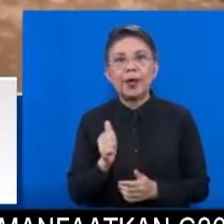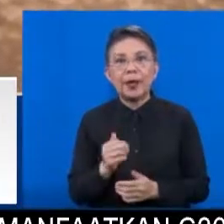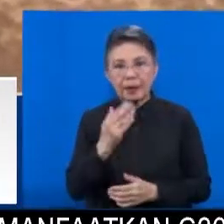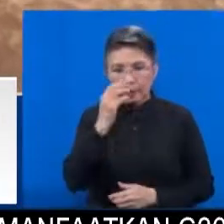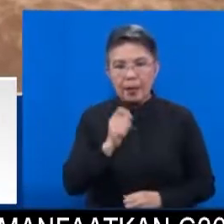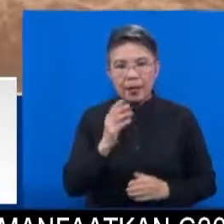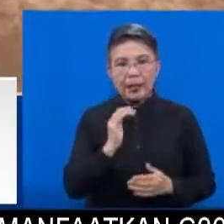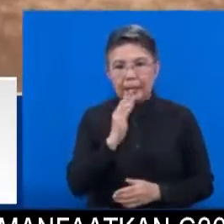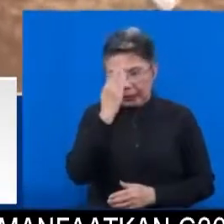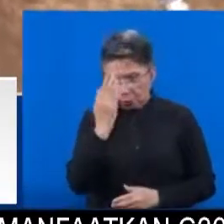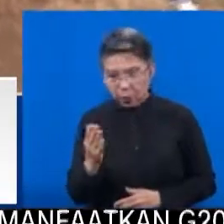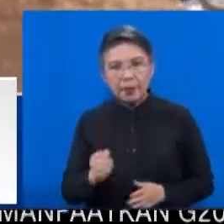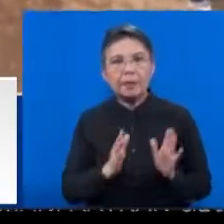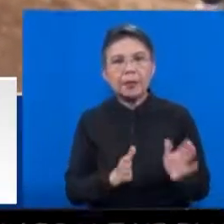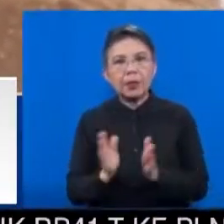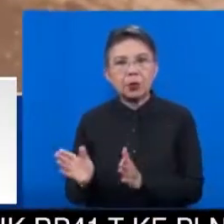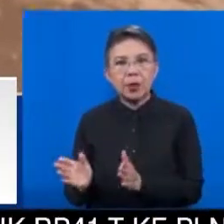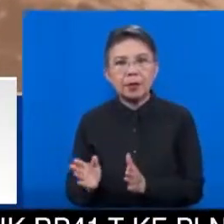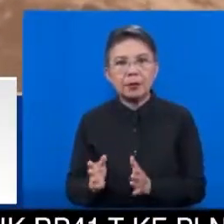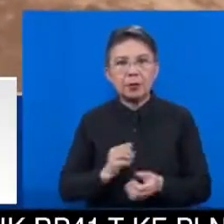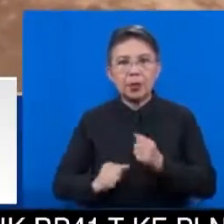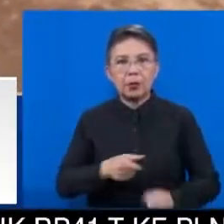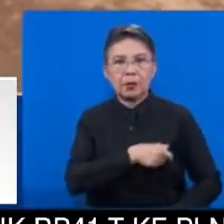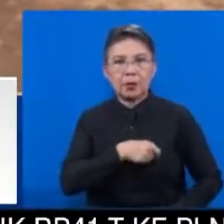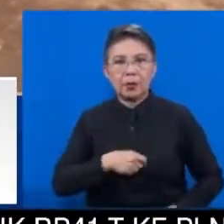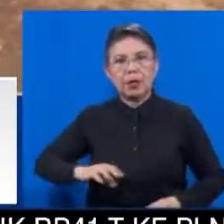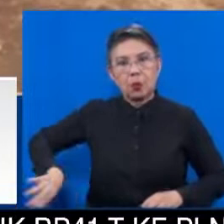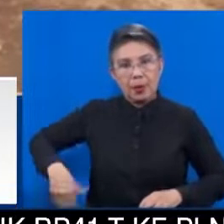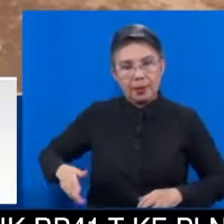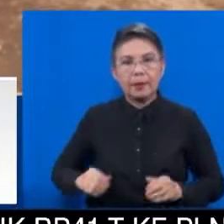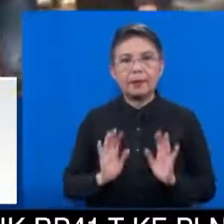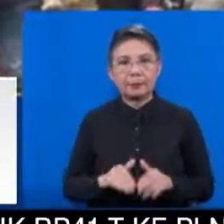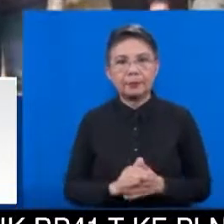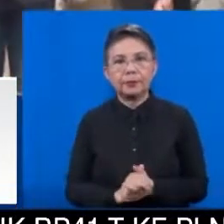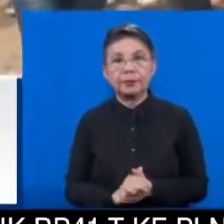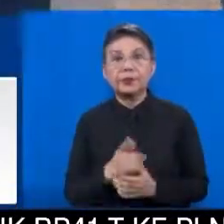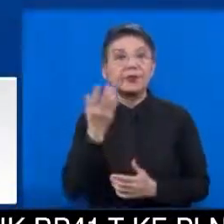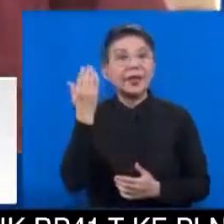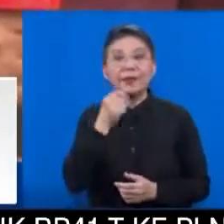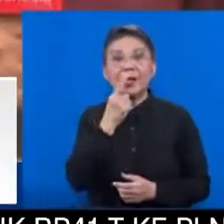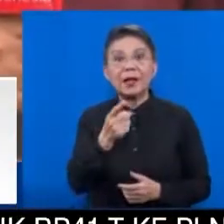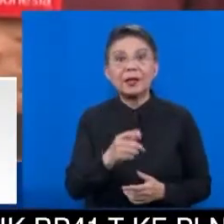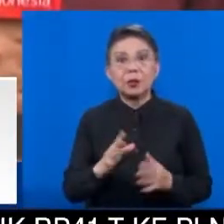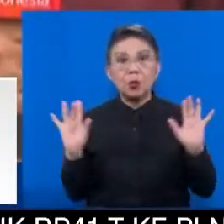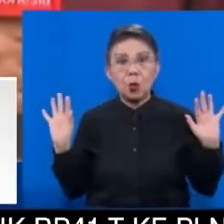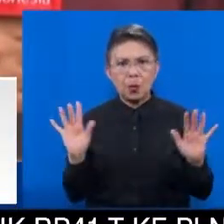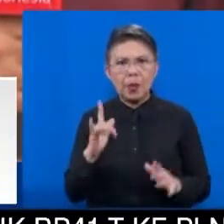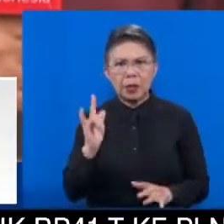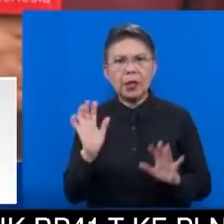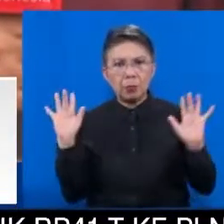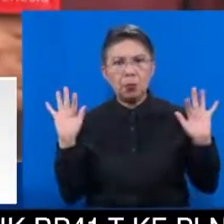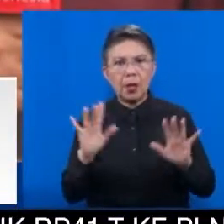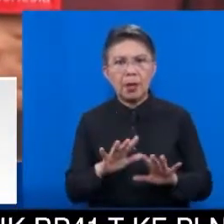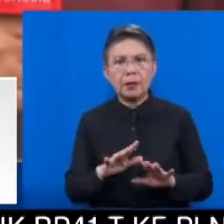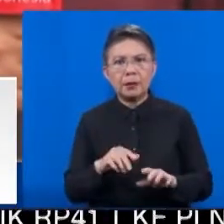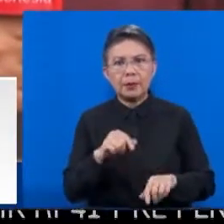mematuhi peraturan yang telah dilakukan oleh pihak keluarga. Taufik. Zai, tadi Anda mengatakan warga masih diperbolehkan